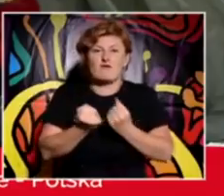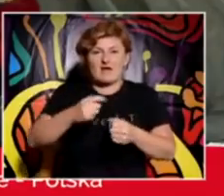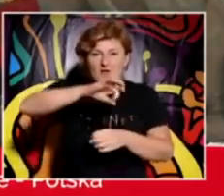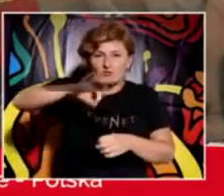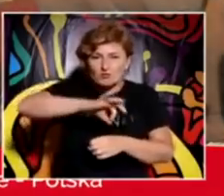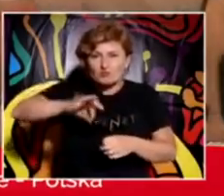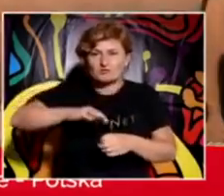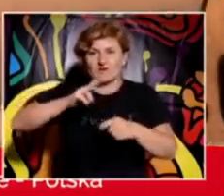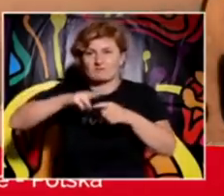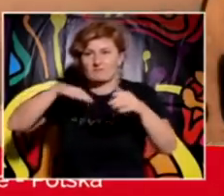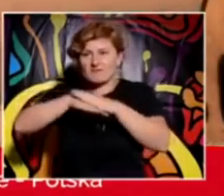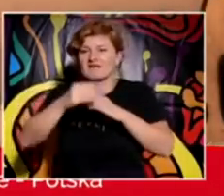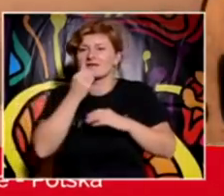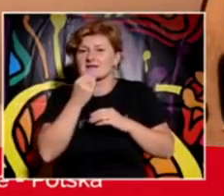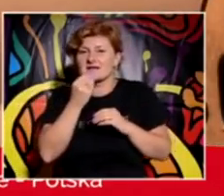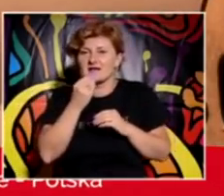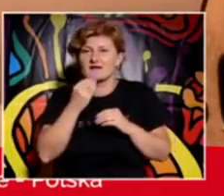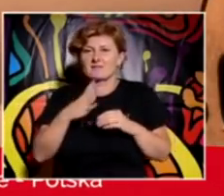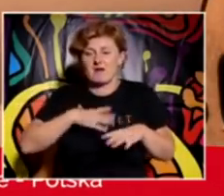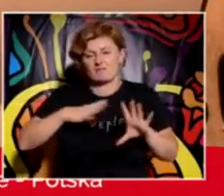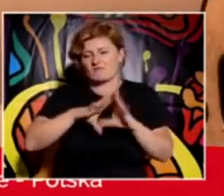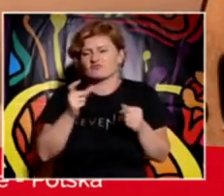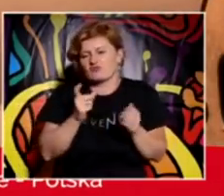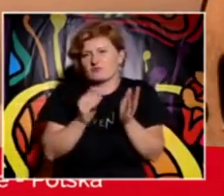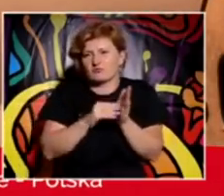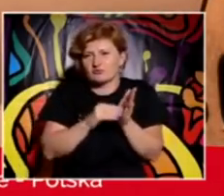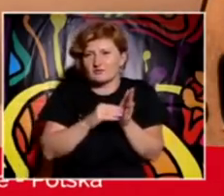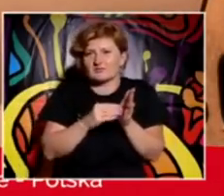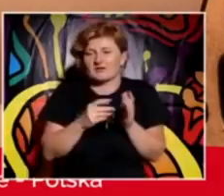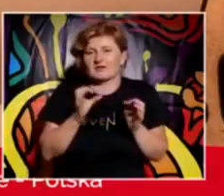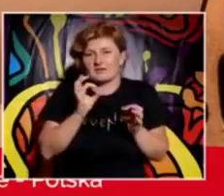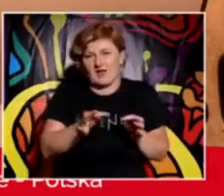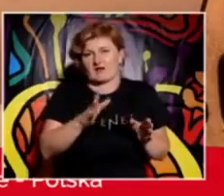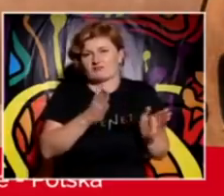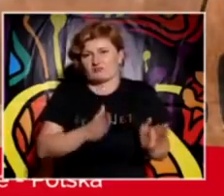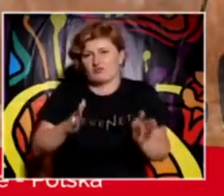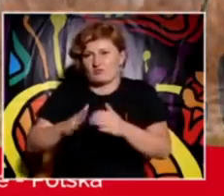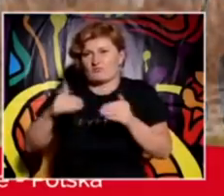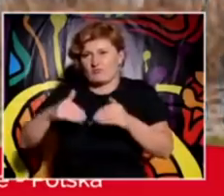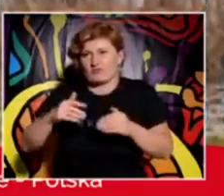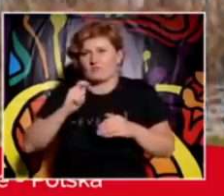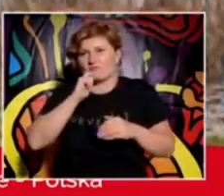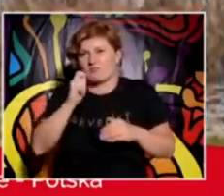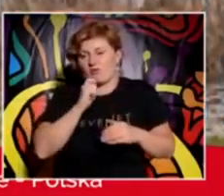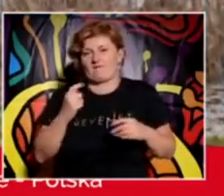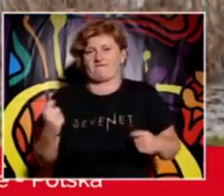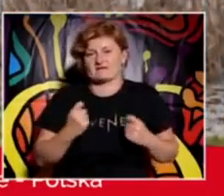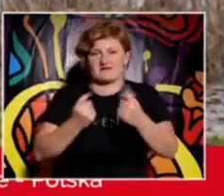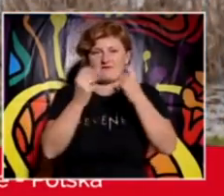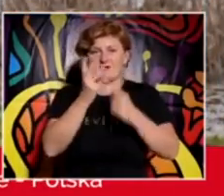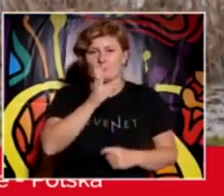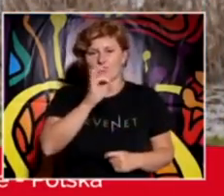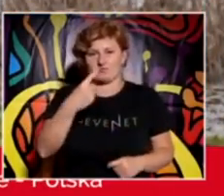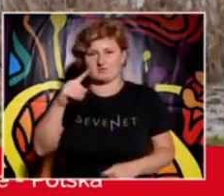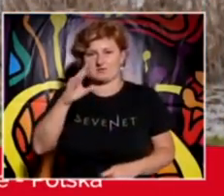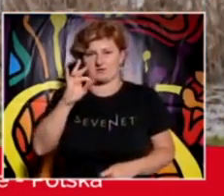mamy tam zapas jedzenia, mamy wszystko, co jest tam potrzebne pod ręką. No i tak przygotowanym samochodem możemy sobie pojechać czy to na Woodstock, czy na... Nigdy się nie